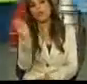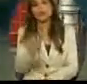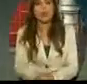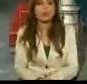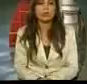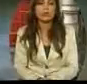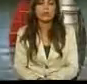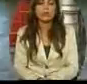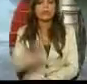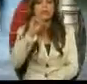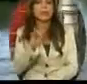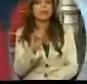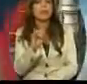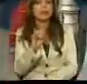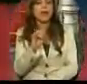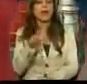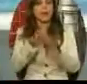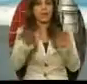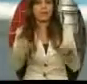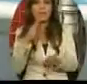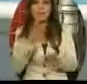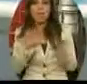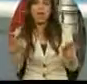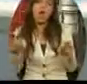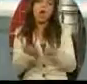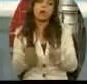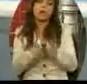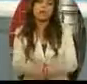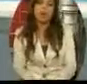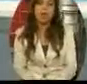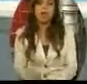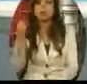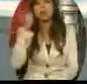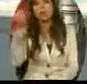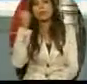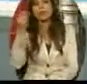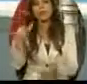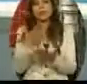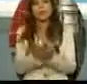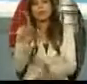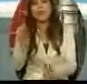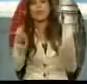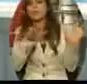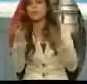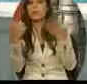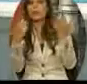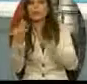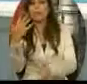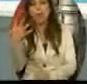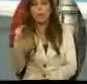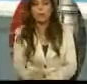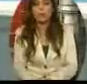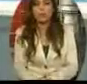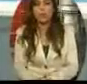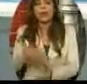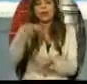שקלים. ובישרוטל גנים ים המלח, אותו סיפור, סוכנות הנסיעות הציע לנו את החבילה ב-1,875 שקלים,